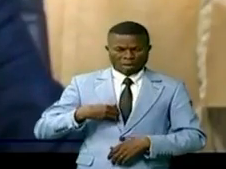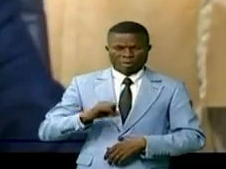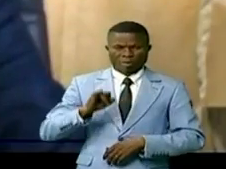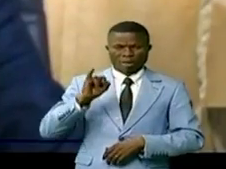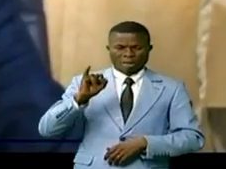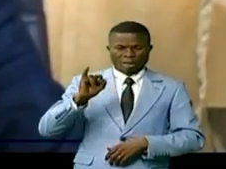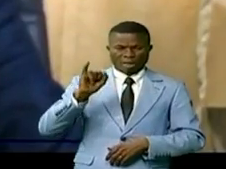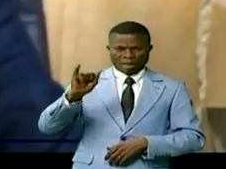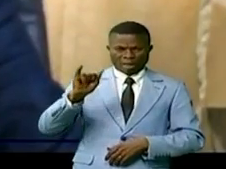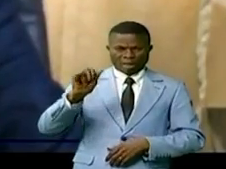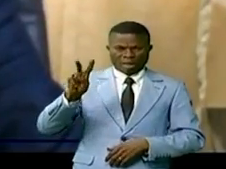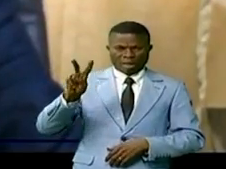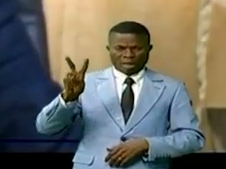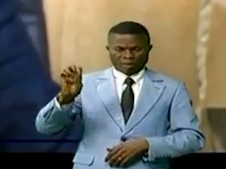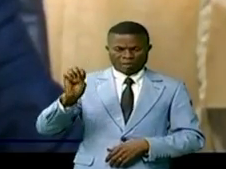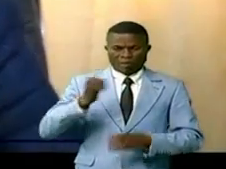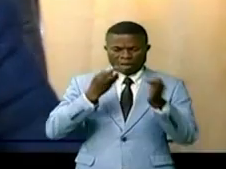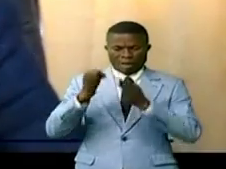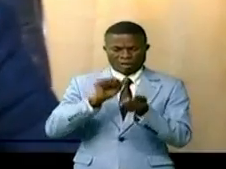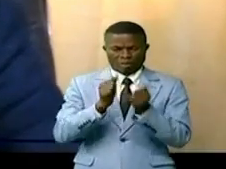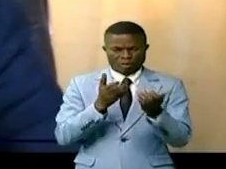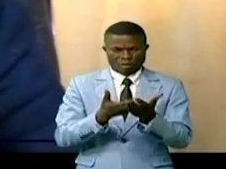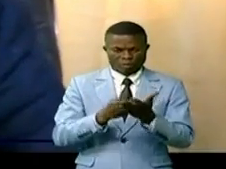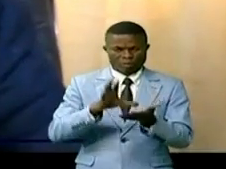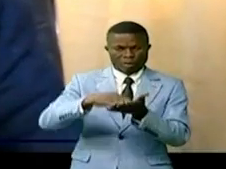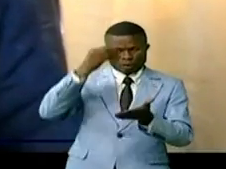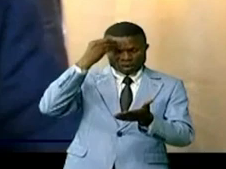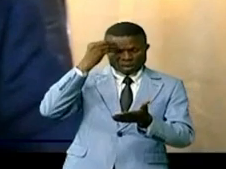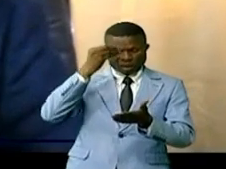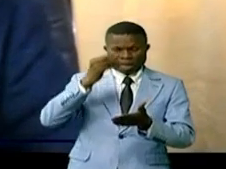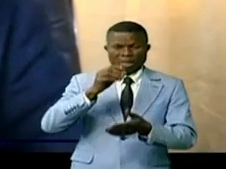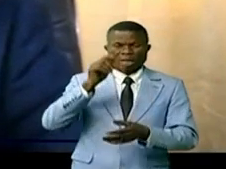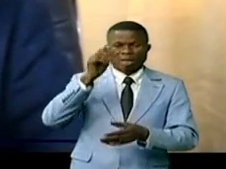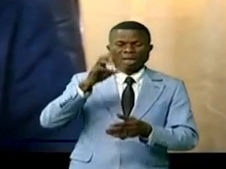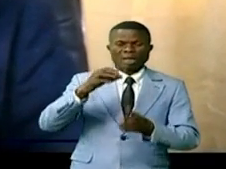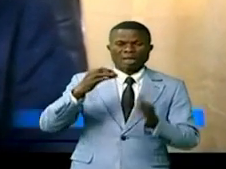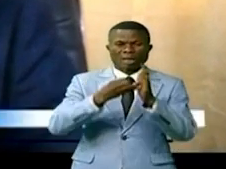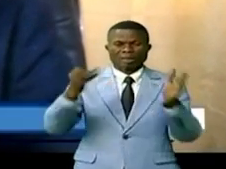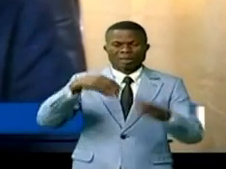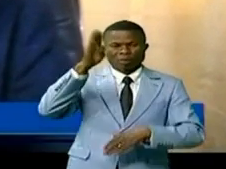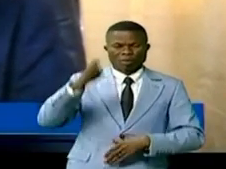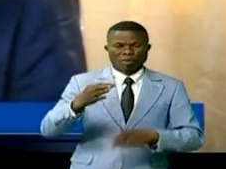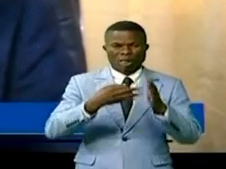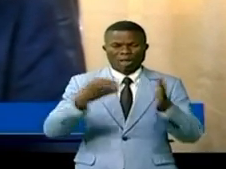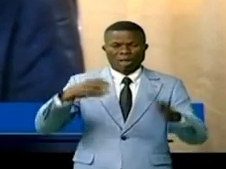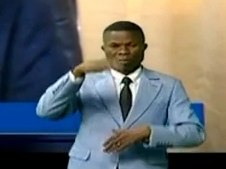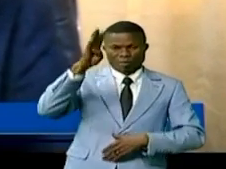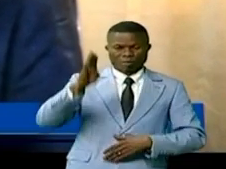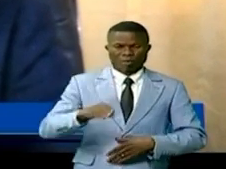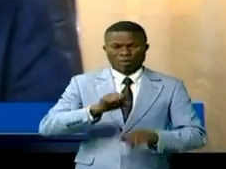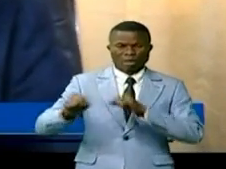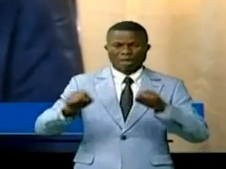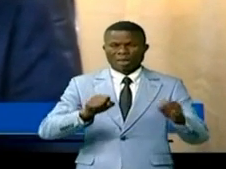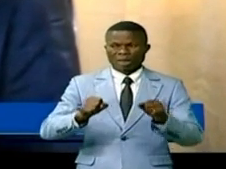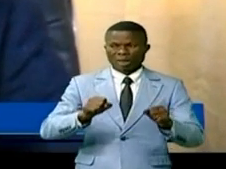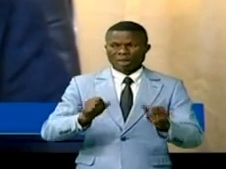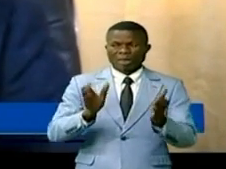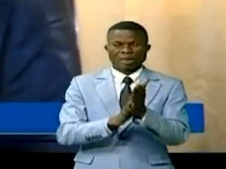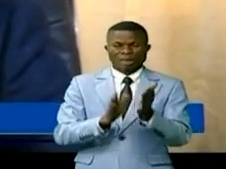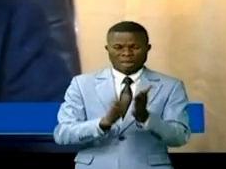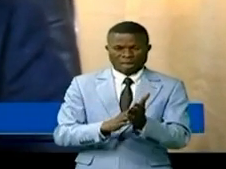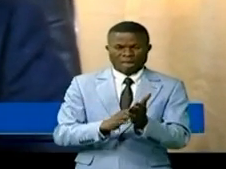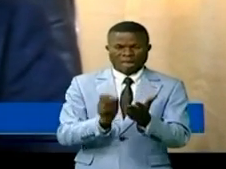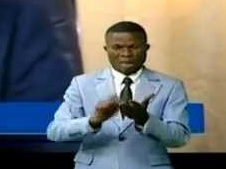Balansim, revient sur ces phénomènes. Un élève qui brille avec 70%, 80% dans toutes les classes,